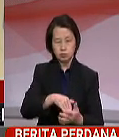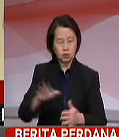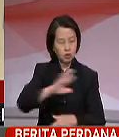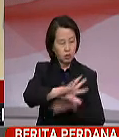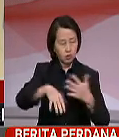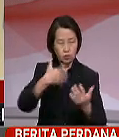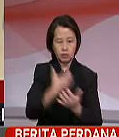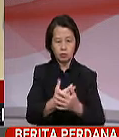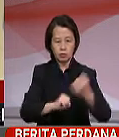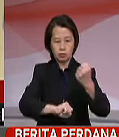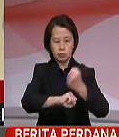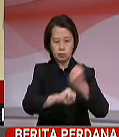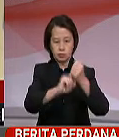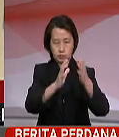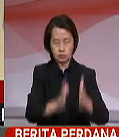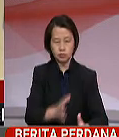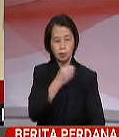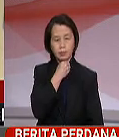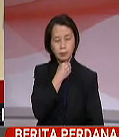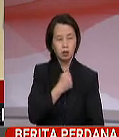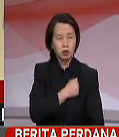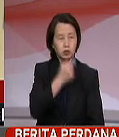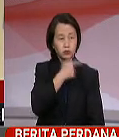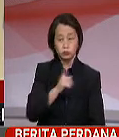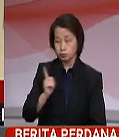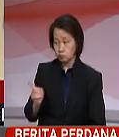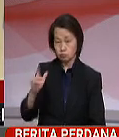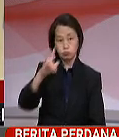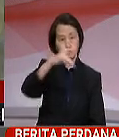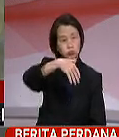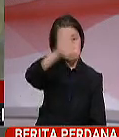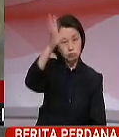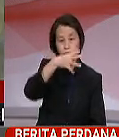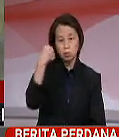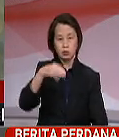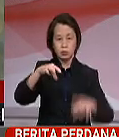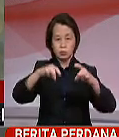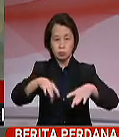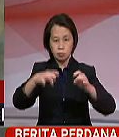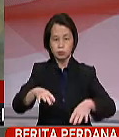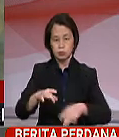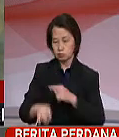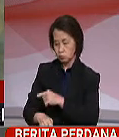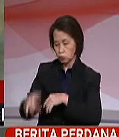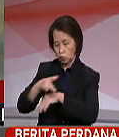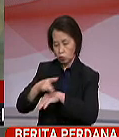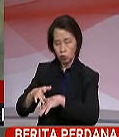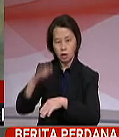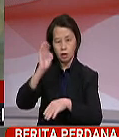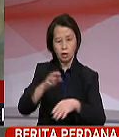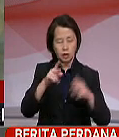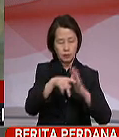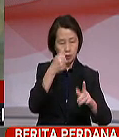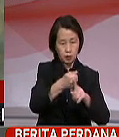seluruh penyokong pasukan Negeri Perak atas perkara yang berlaku ini. Kekosongan ini akan diisi bekas